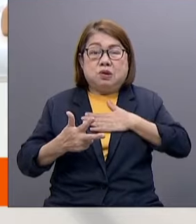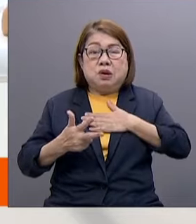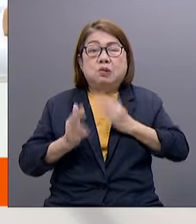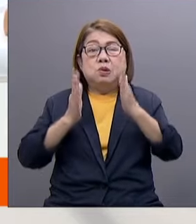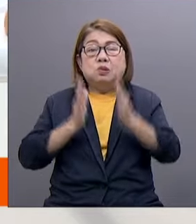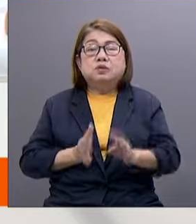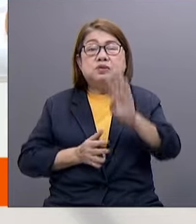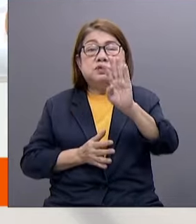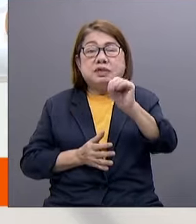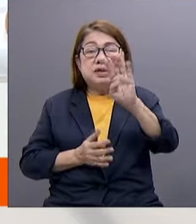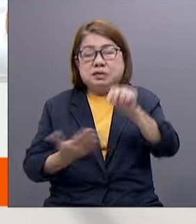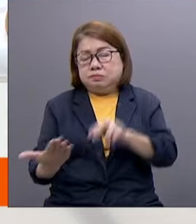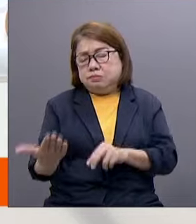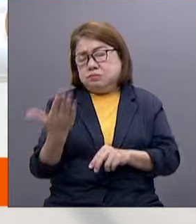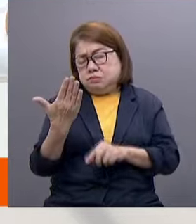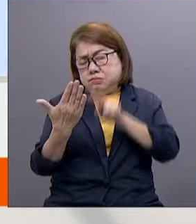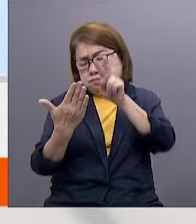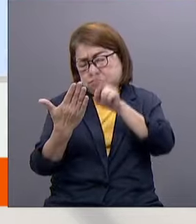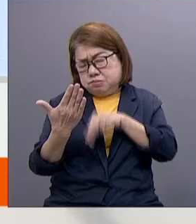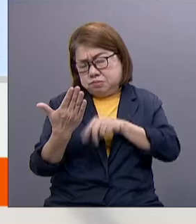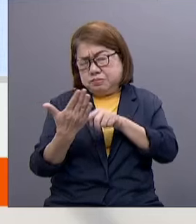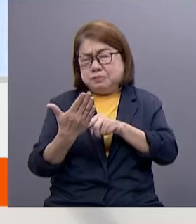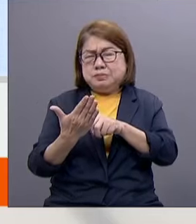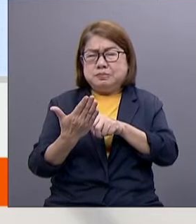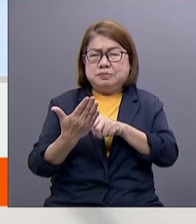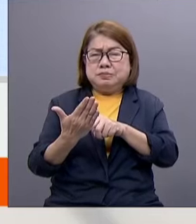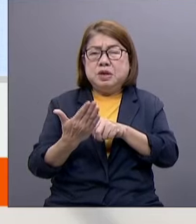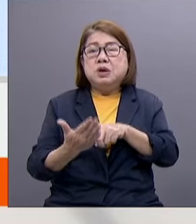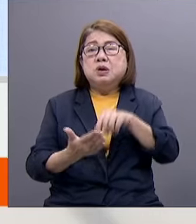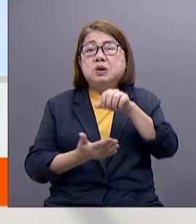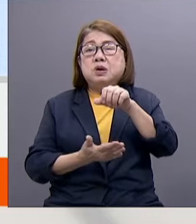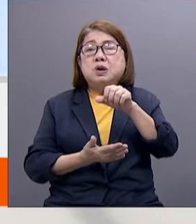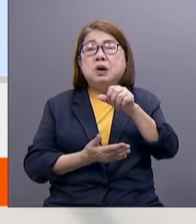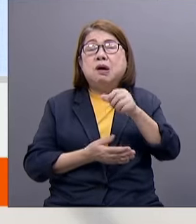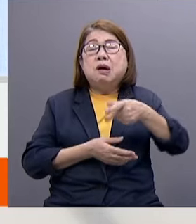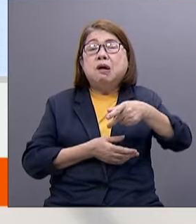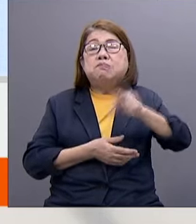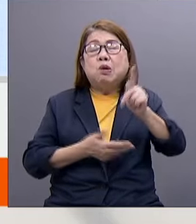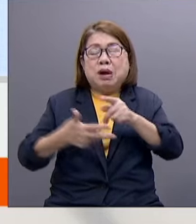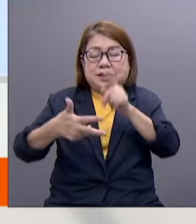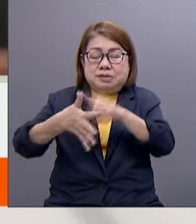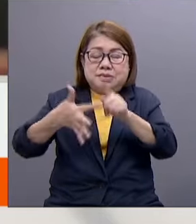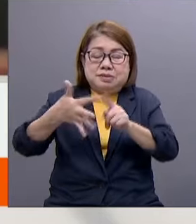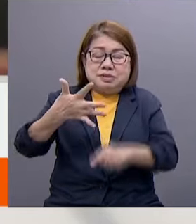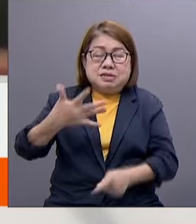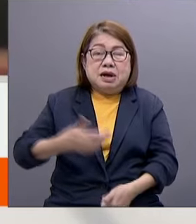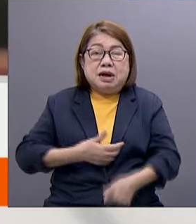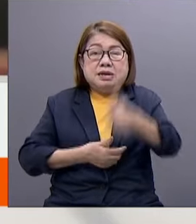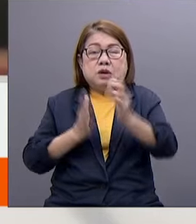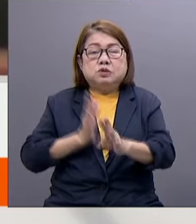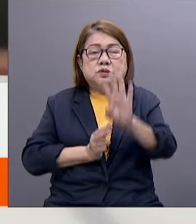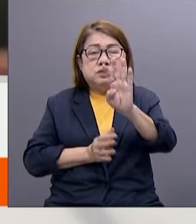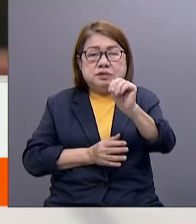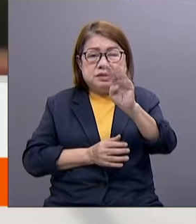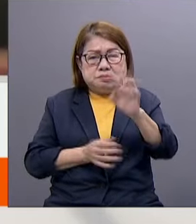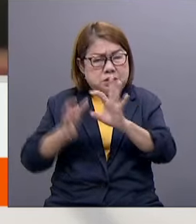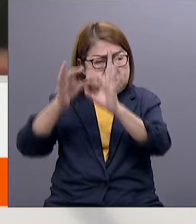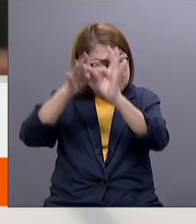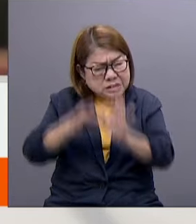าผลมาดูแล้วเราก็กลับไปย้อนดูสว.2ก็คือประวัติของผู้สมัครเนี่ยเราเห็นความเชื่อมโยงบางอย่าง